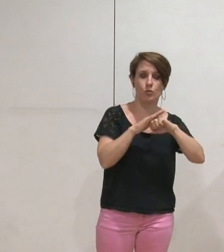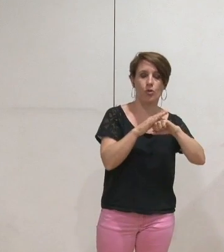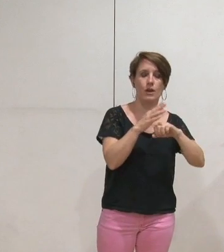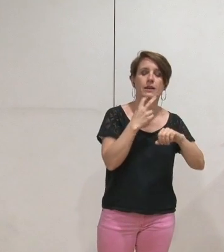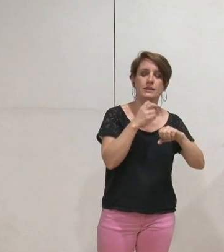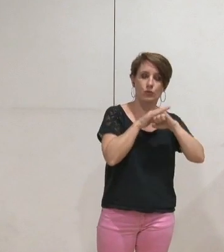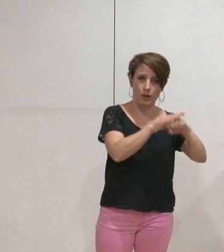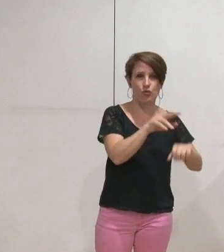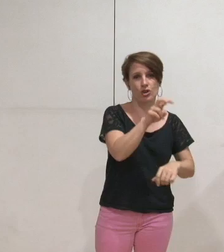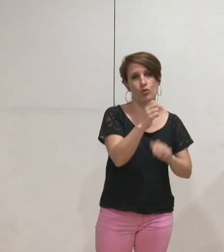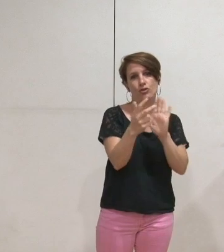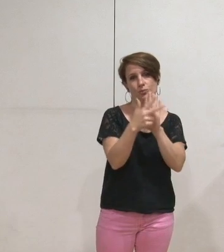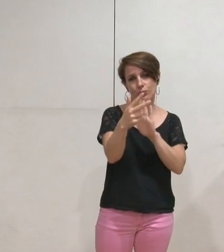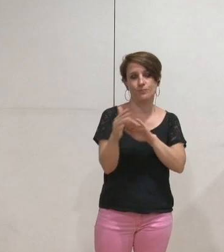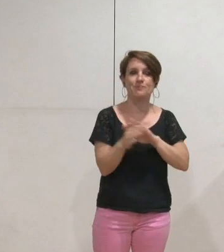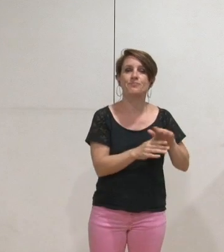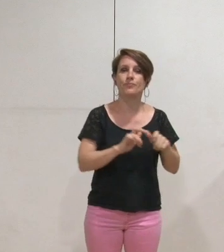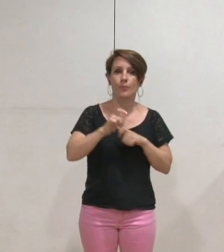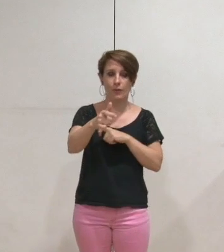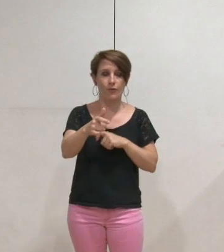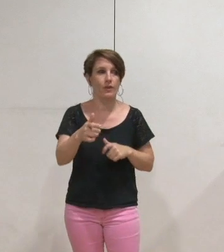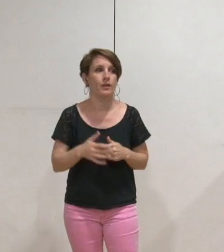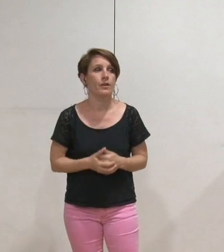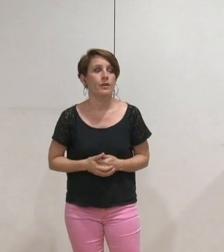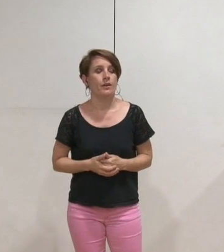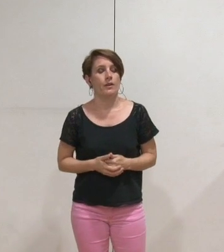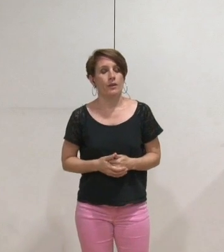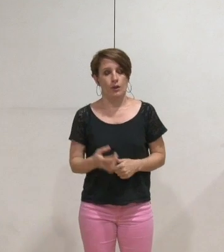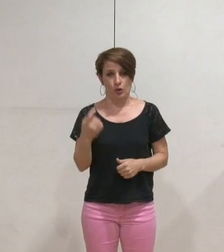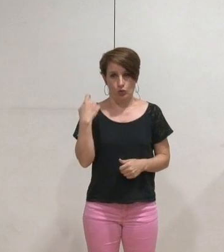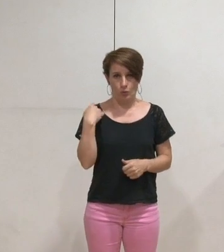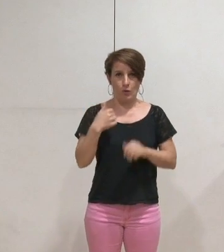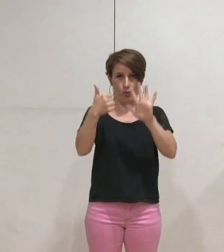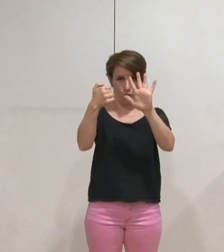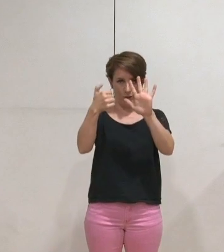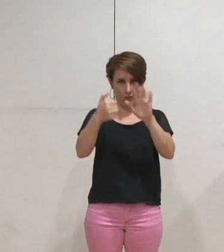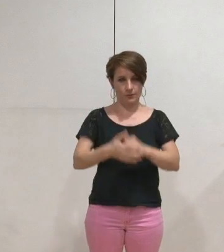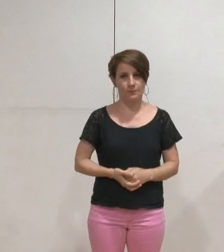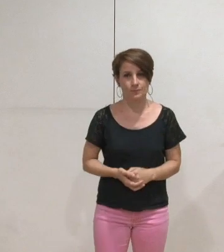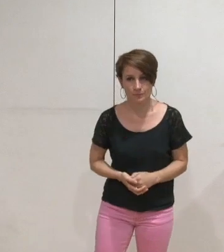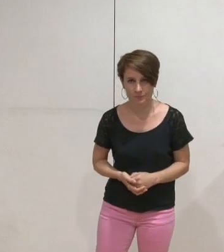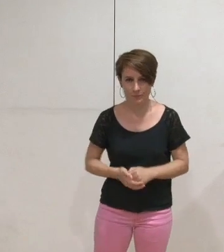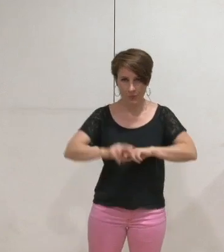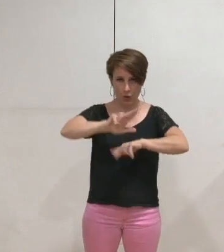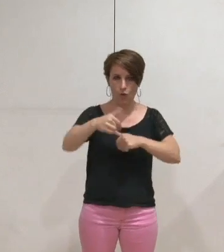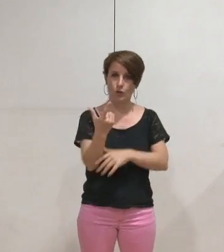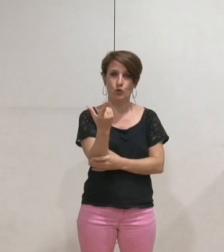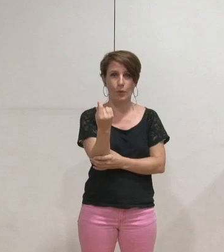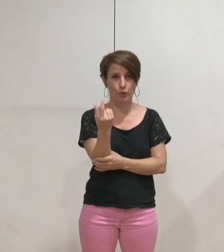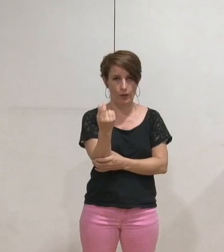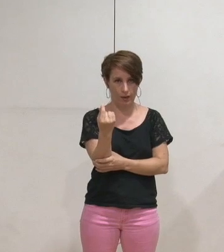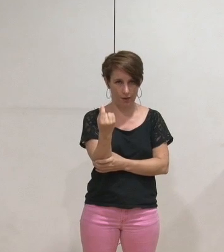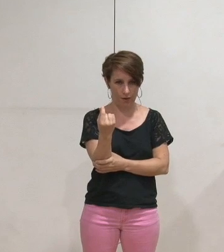écologistes délibération adopté là 60 convention de partenariat